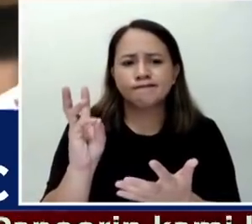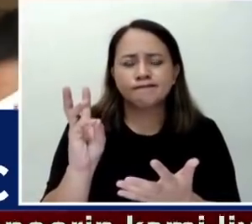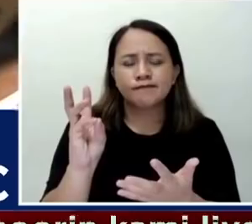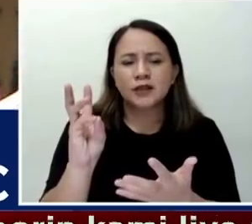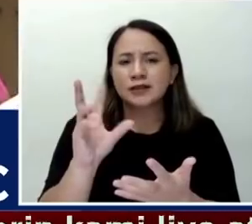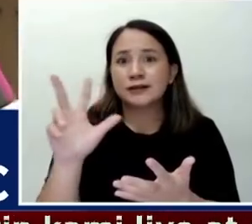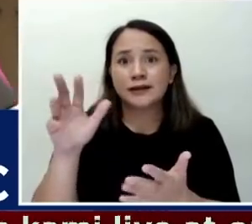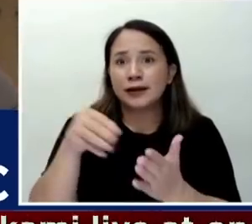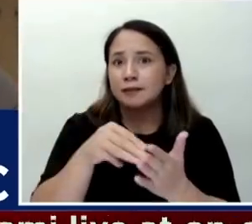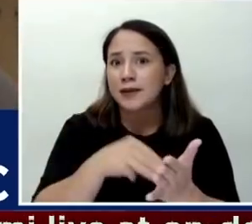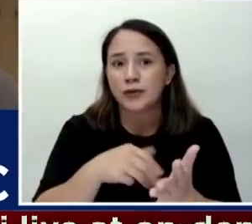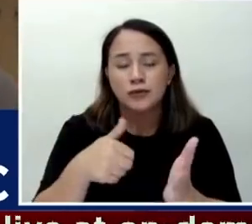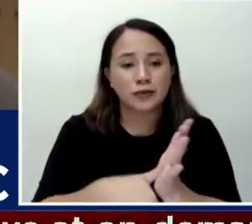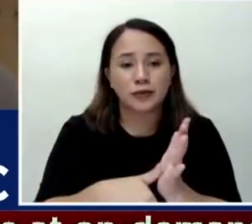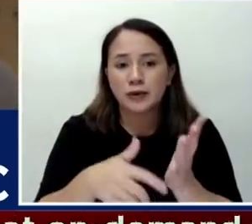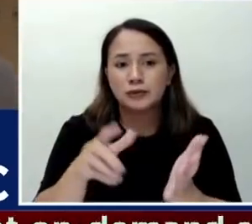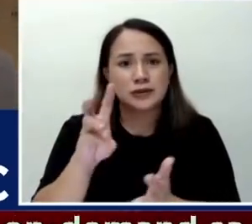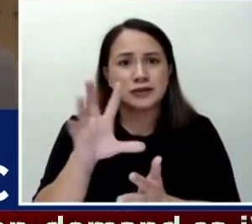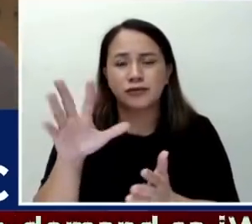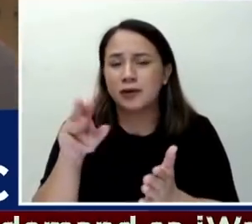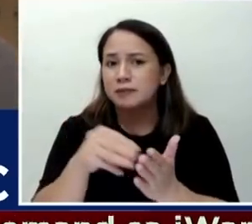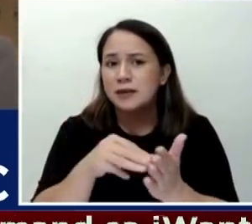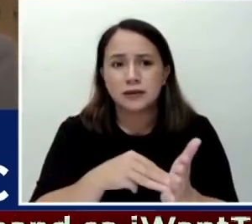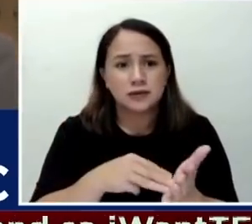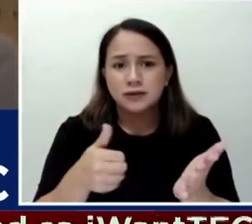63 million ang botante o 65 million. So, ang dami, no?